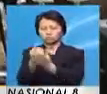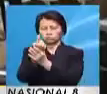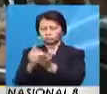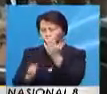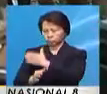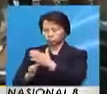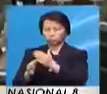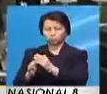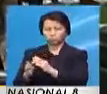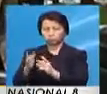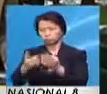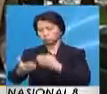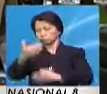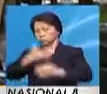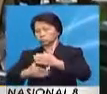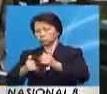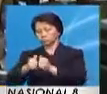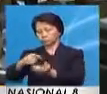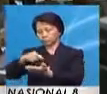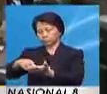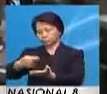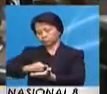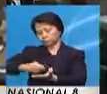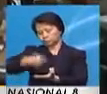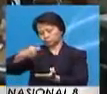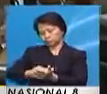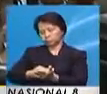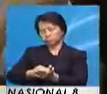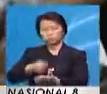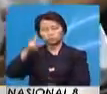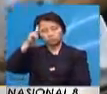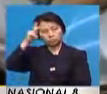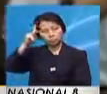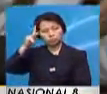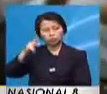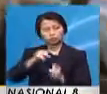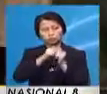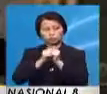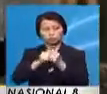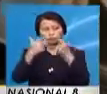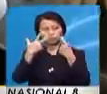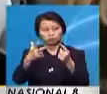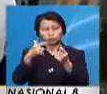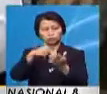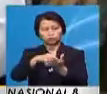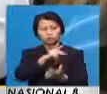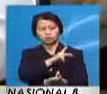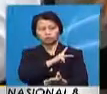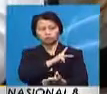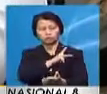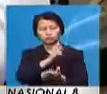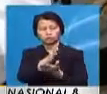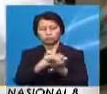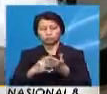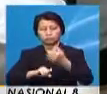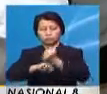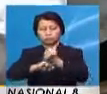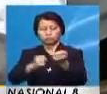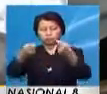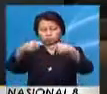beliau berpaling tadah apabila menandatangani deklarasi UMNO Kelantan bersama 13 lagi ketua UMNO bahagian